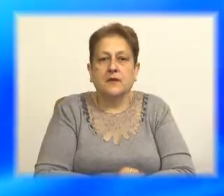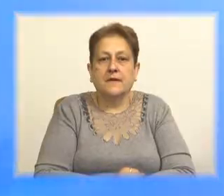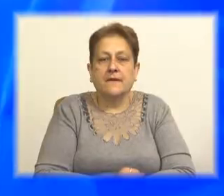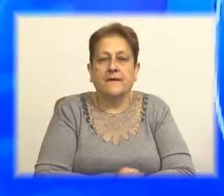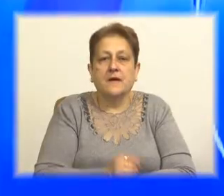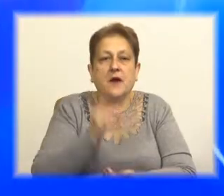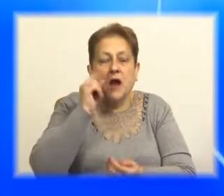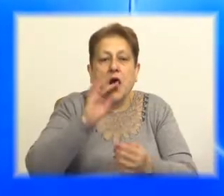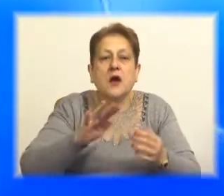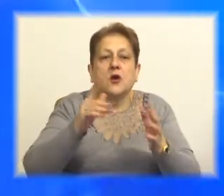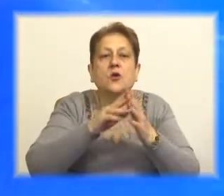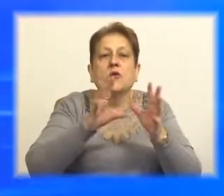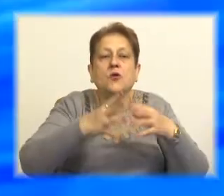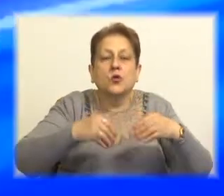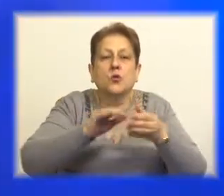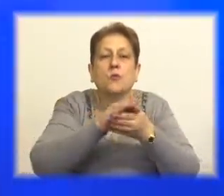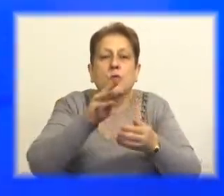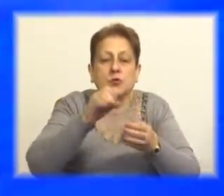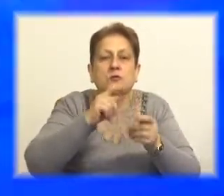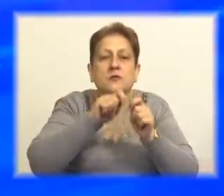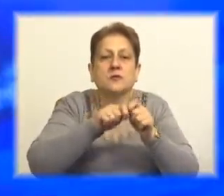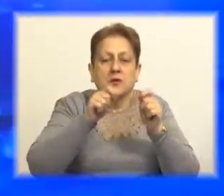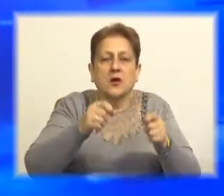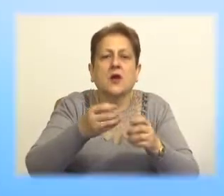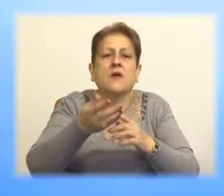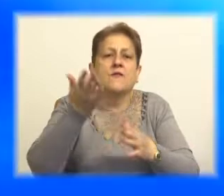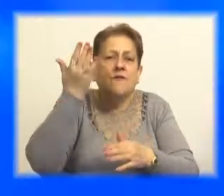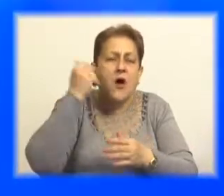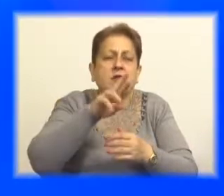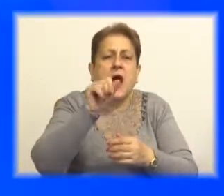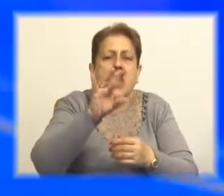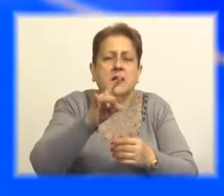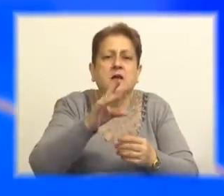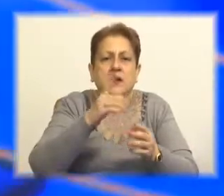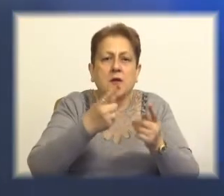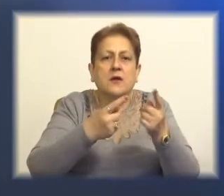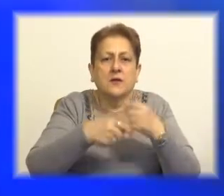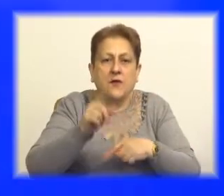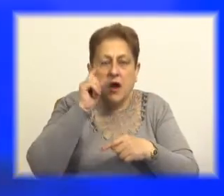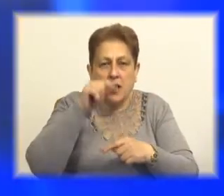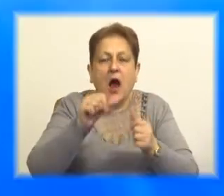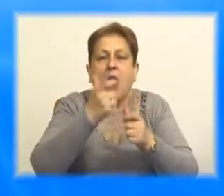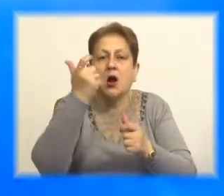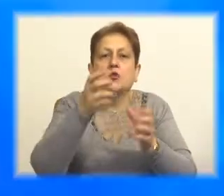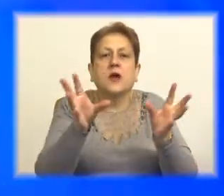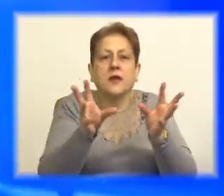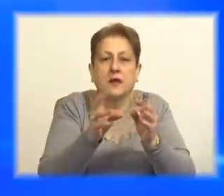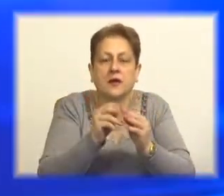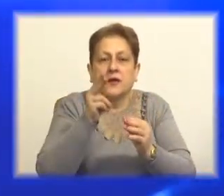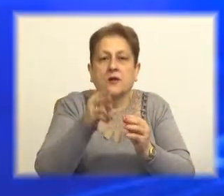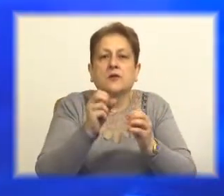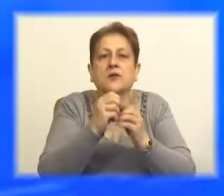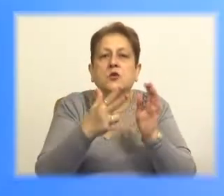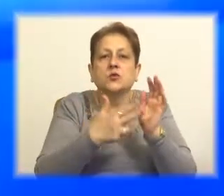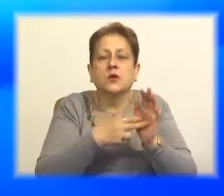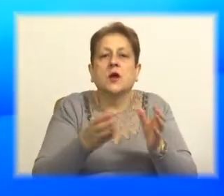Հայ մարմնակրթական ընդհանուր միությունը հիմնադրվել է դեռևս նախորդ դարասկզբին, վերադարձել Հայաստան անկախության հետ։